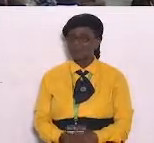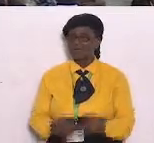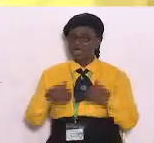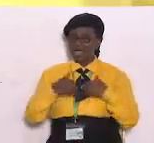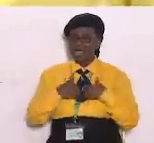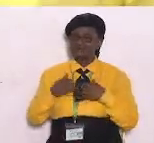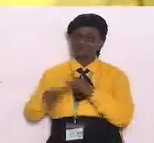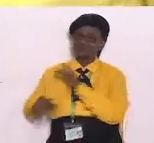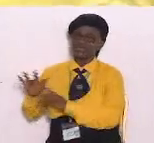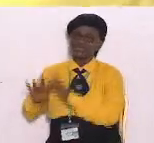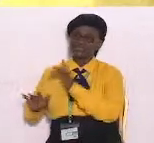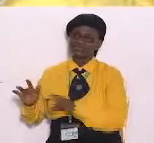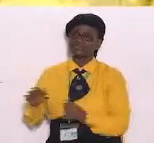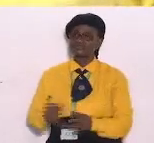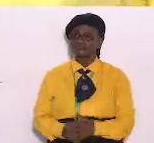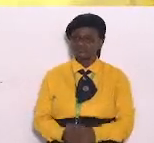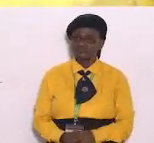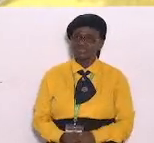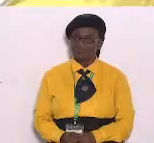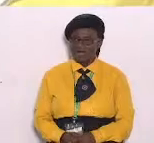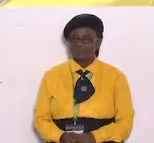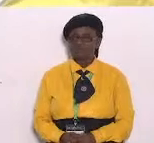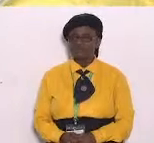un pitié de